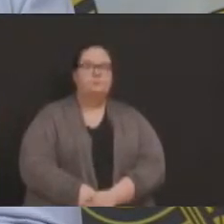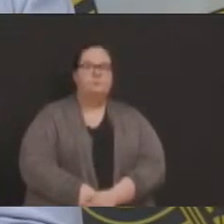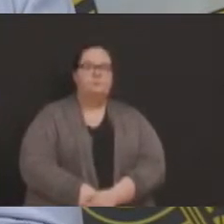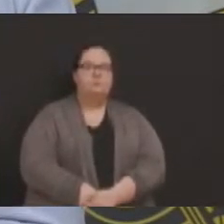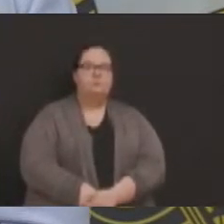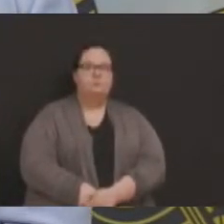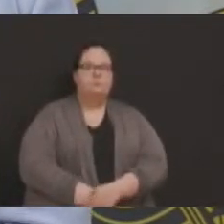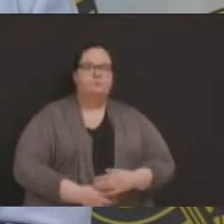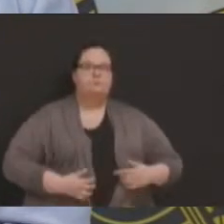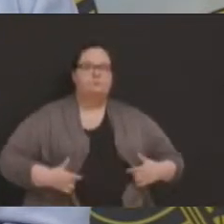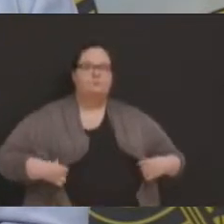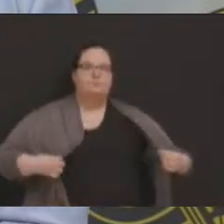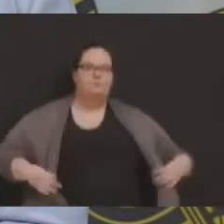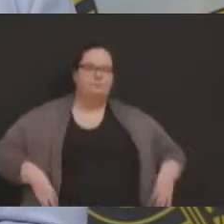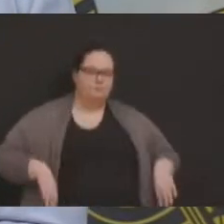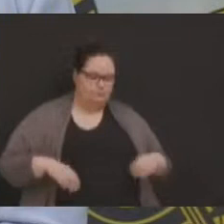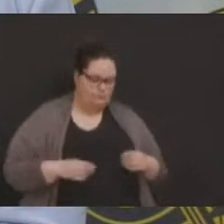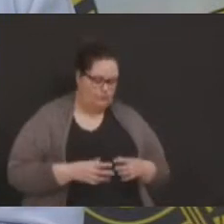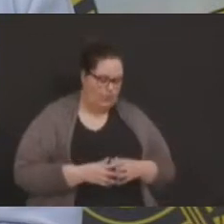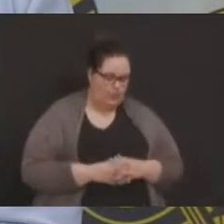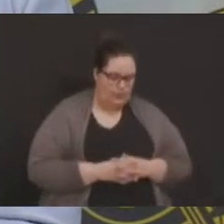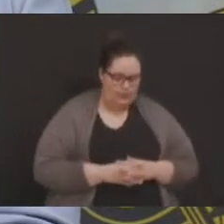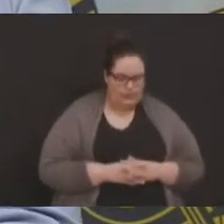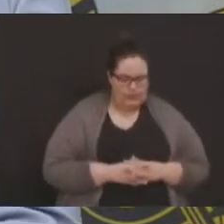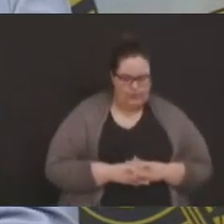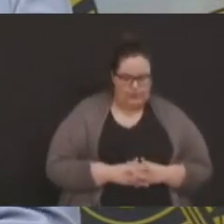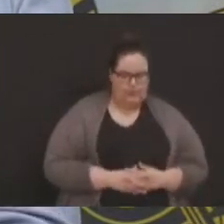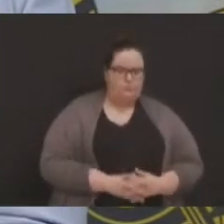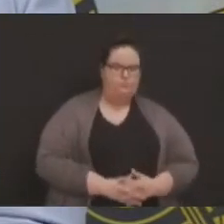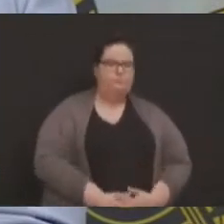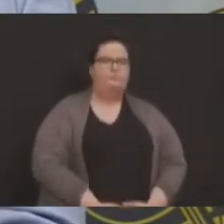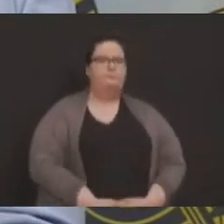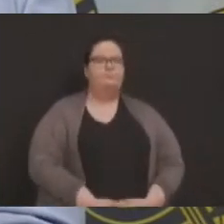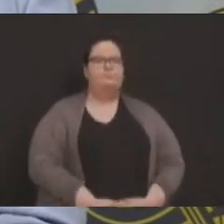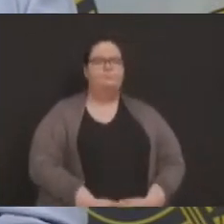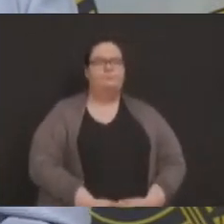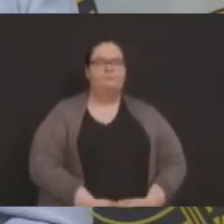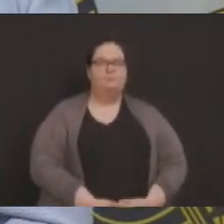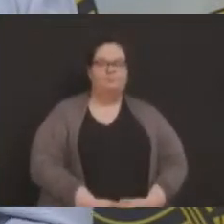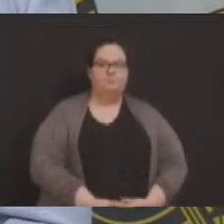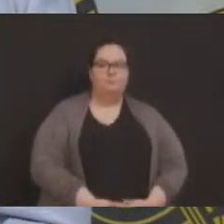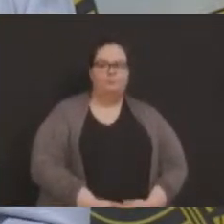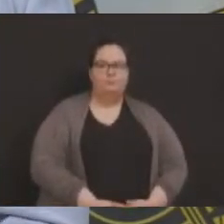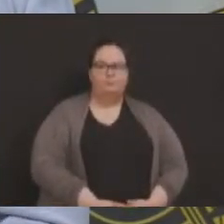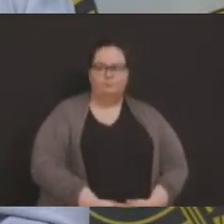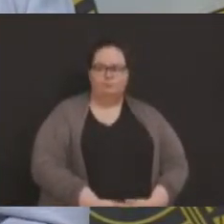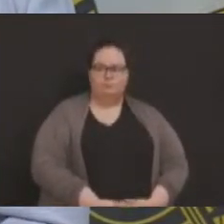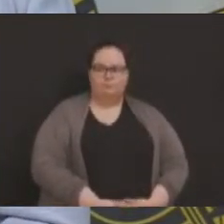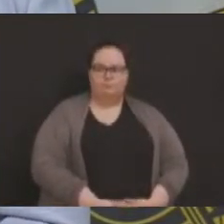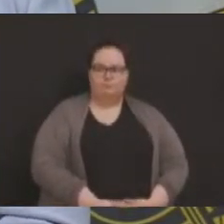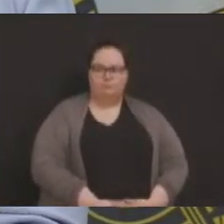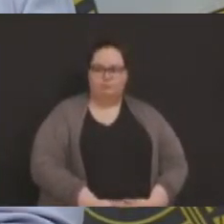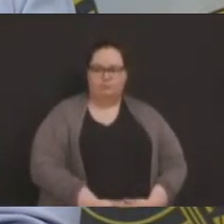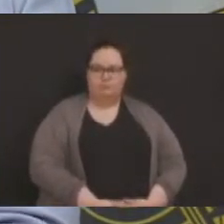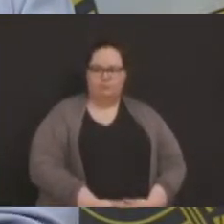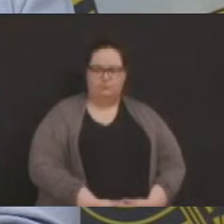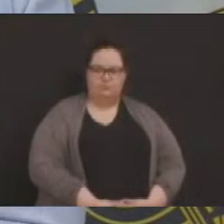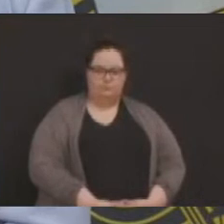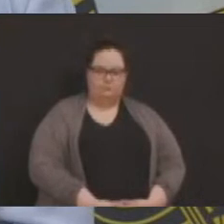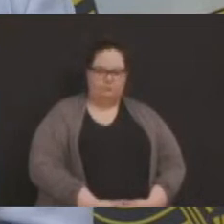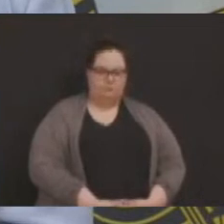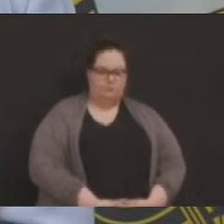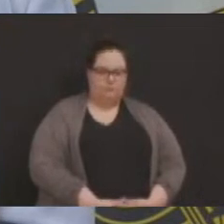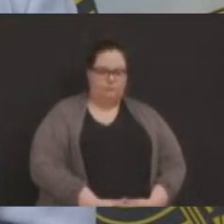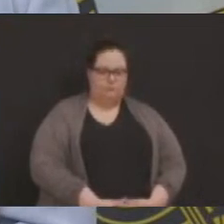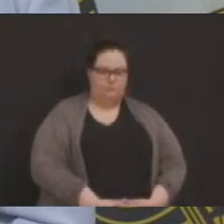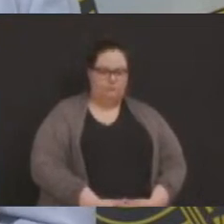23 janvier, avec des cas positifs chaque fois. En total, il y avait 21 résidents et 12 employés